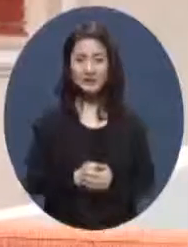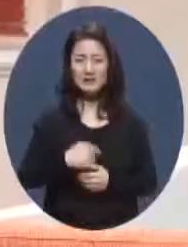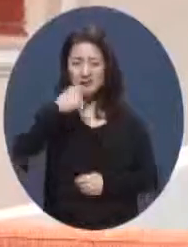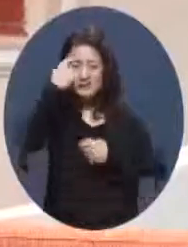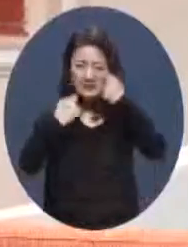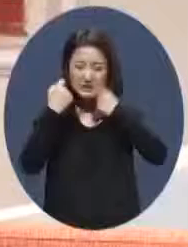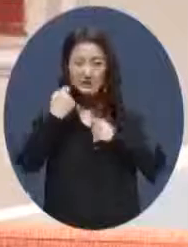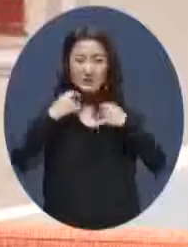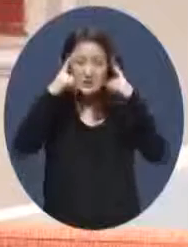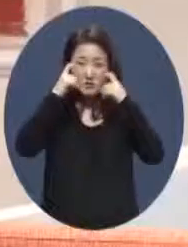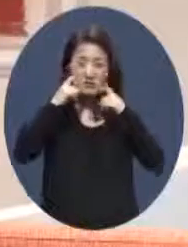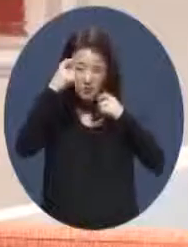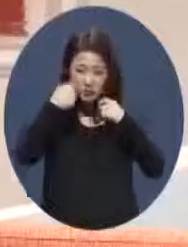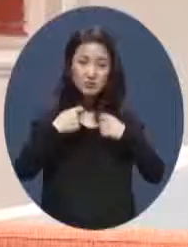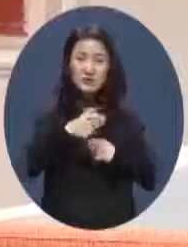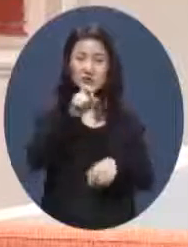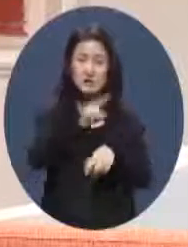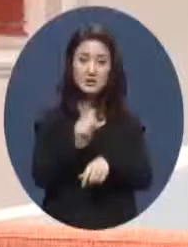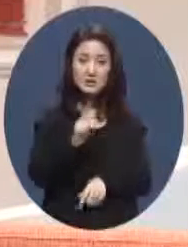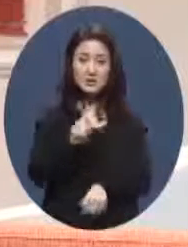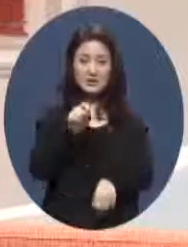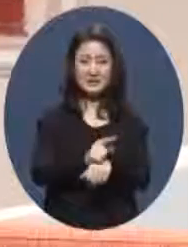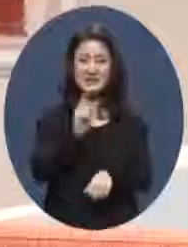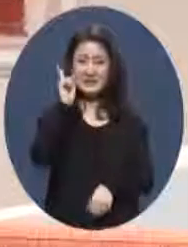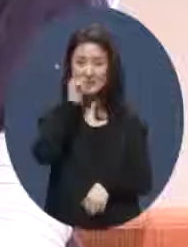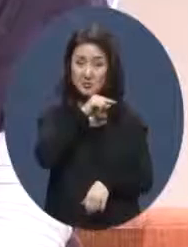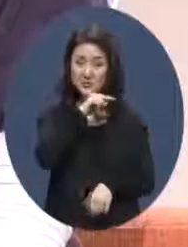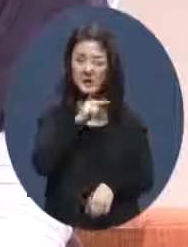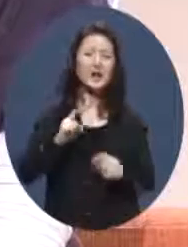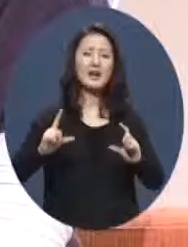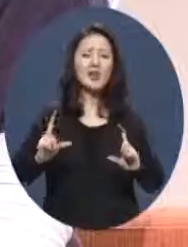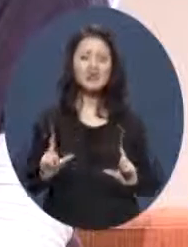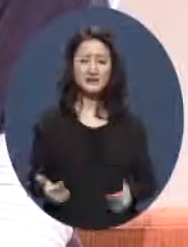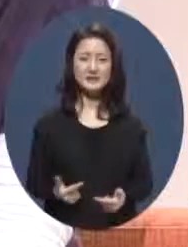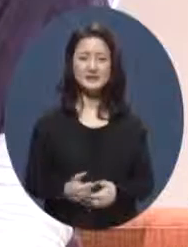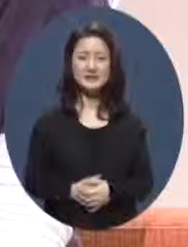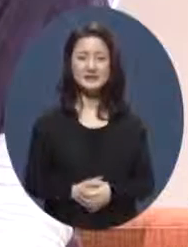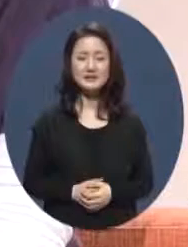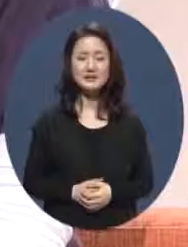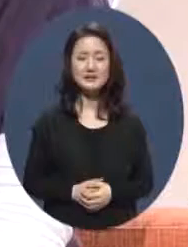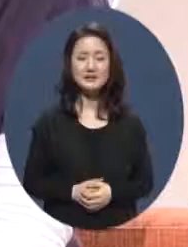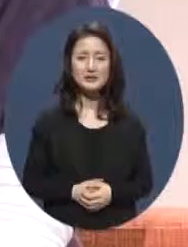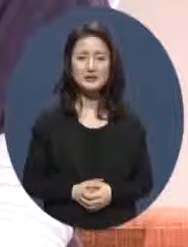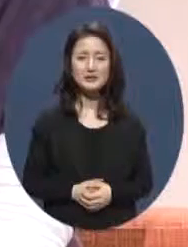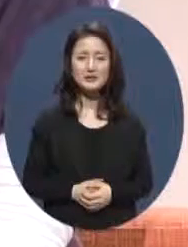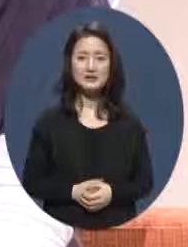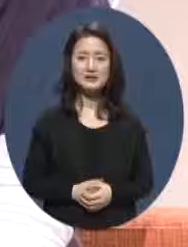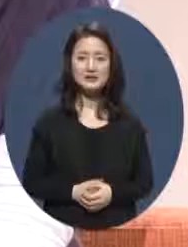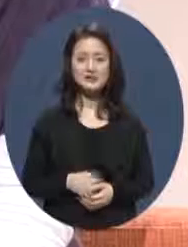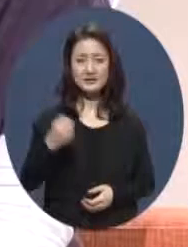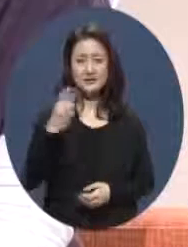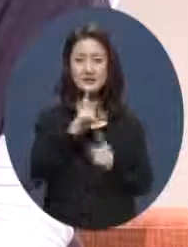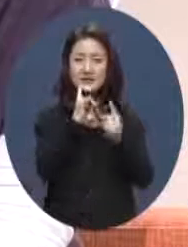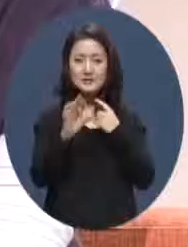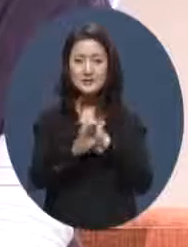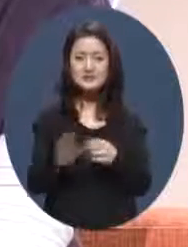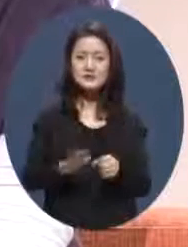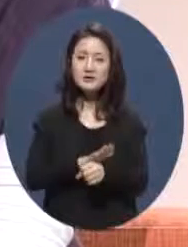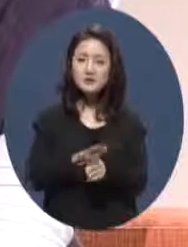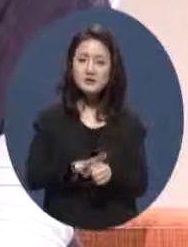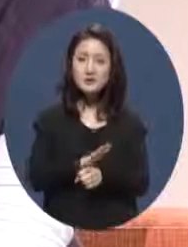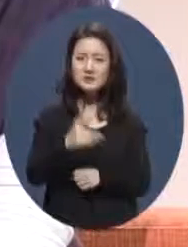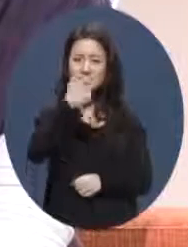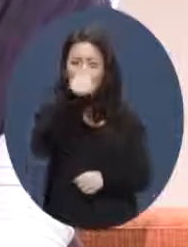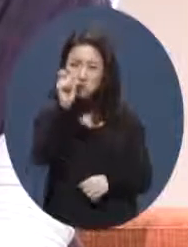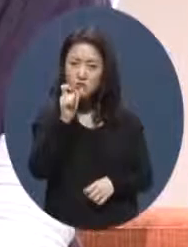들어주면 더 때를 쓰게 되는 거거든요. 그러니까 울고 때 쓰는 게 예솔이한테 뭔가 성격을 나쁘게 하는 사랑을 못 받아서 이런 거라는